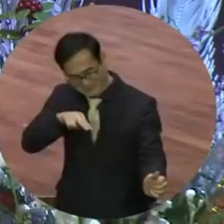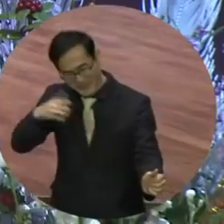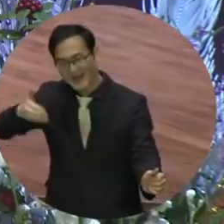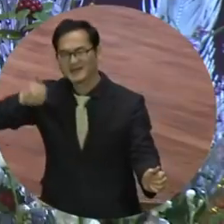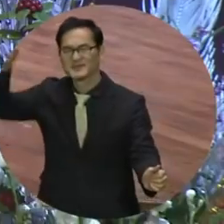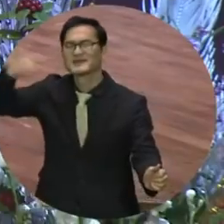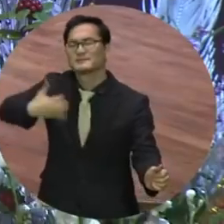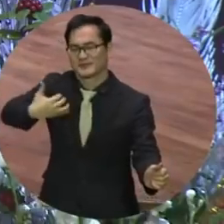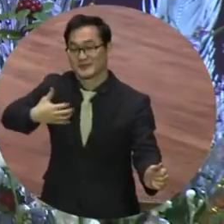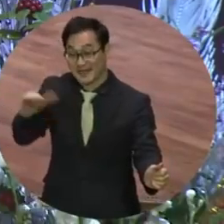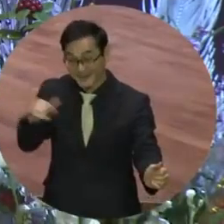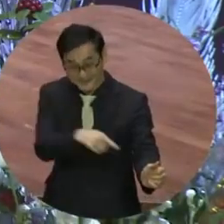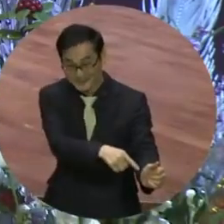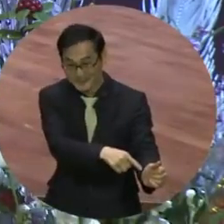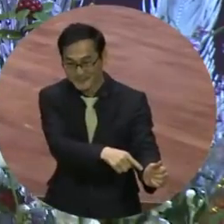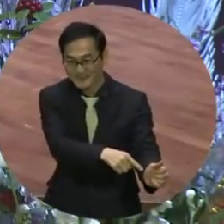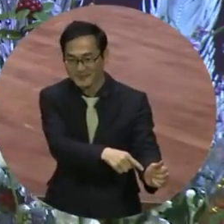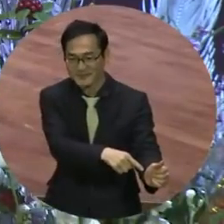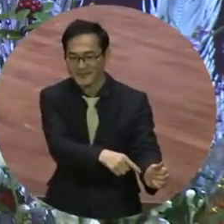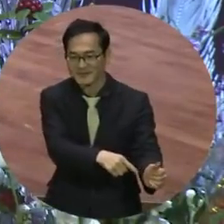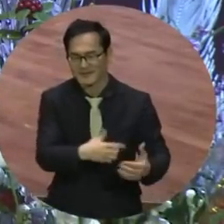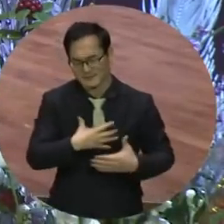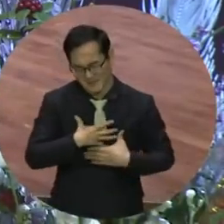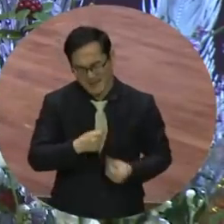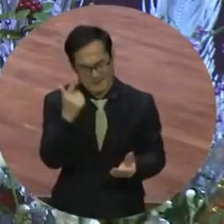사람 삶을 못 산 거예요.